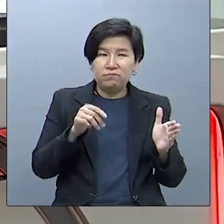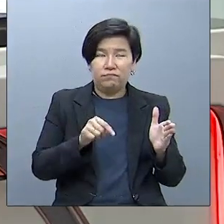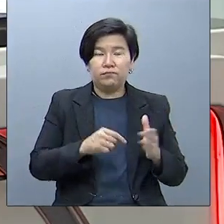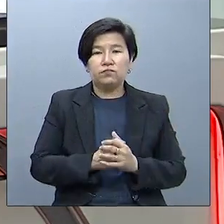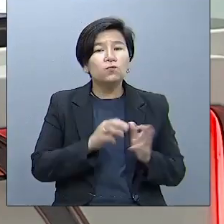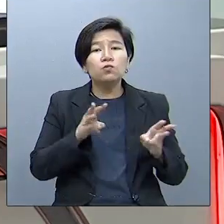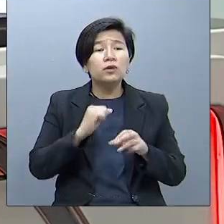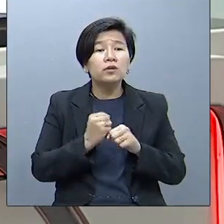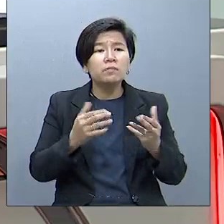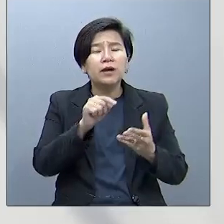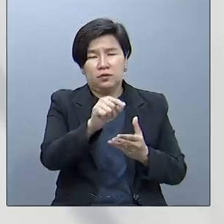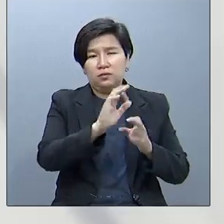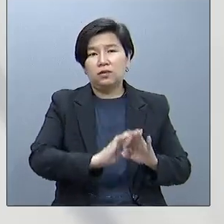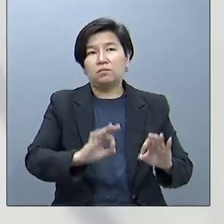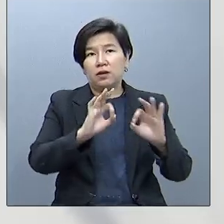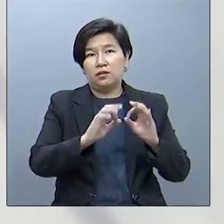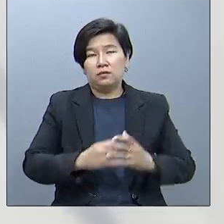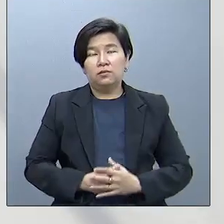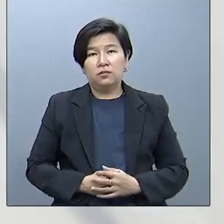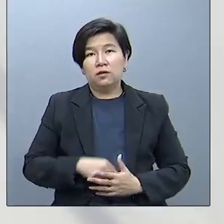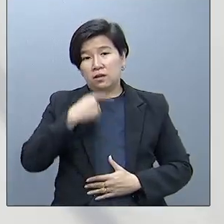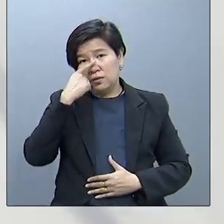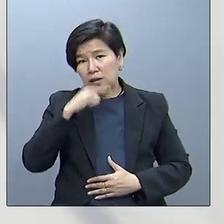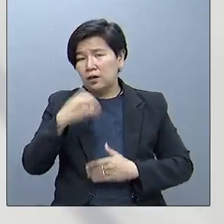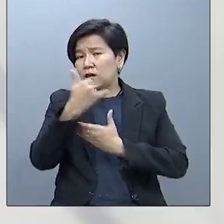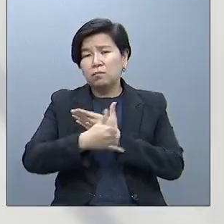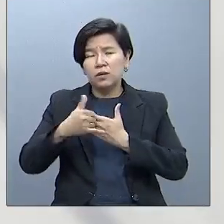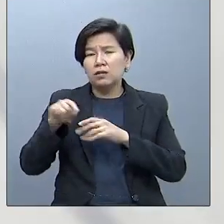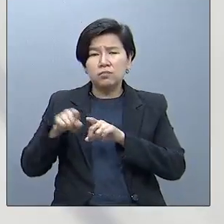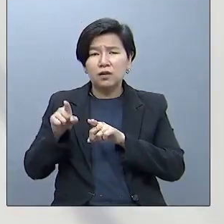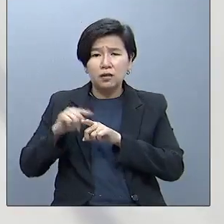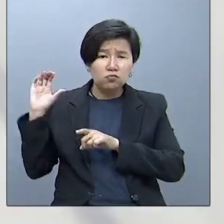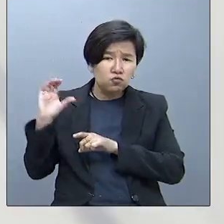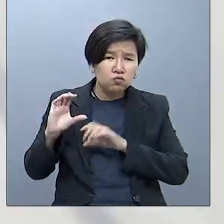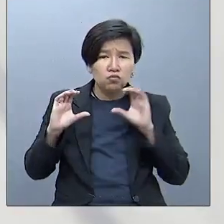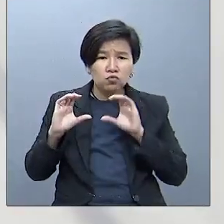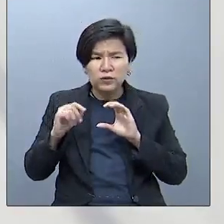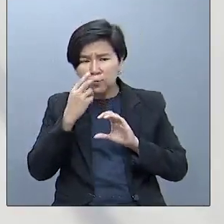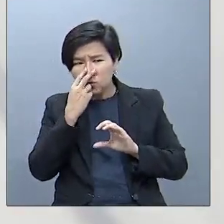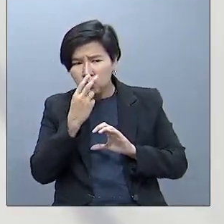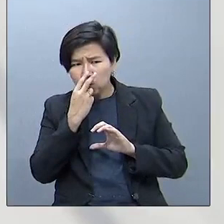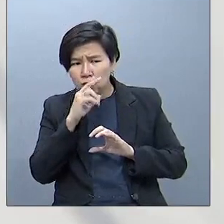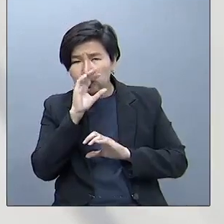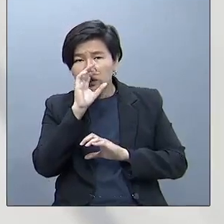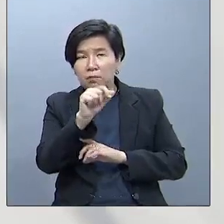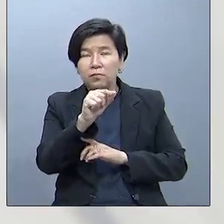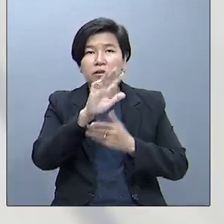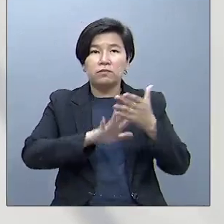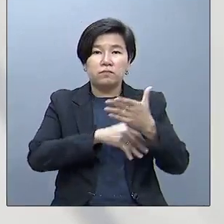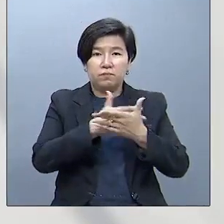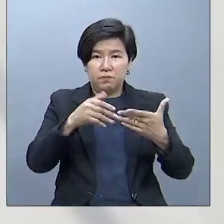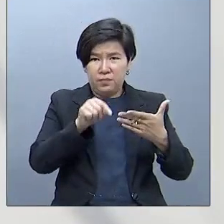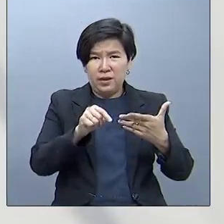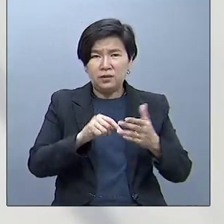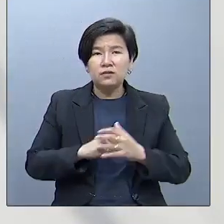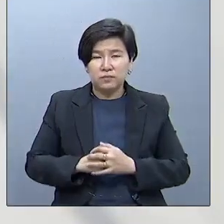ยอยพอสมควรในเวลานี้ทงในใจของนัลงทุนไทยและนักลงทุนต่างชาตินะคะดูเหมือนนโยบายในบางอย่างทอยู่ใใจของ